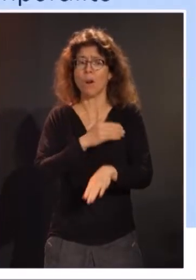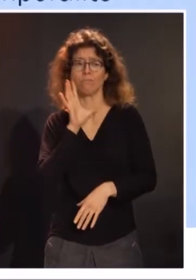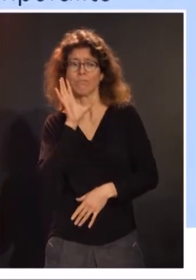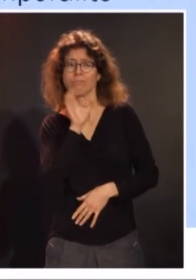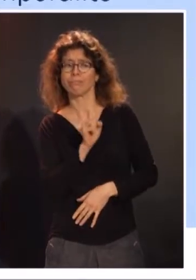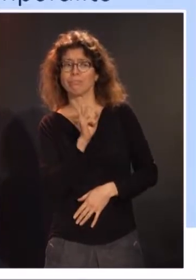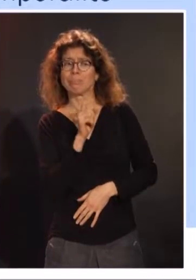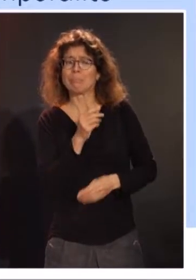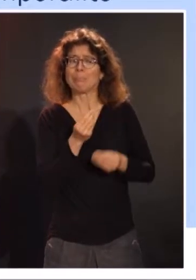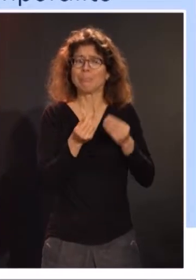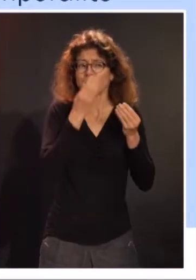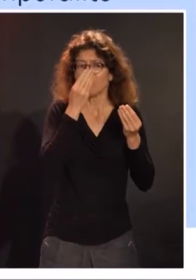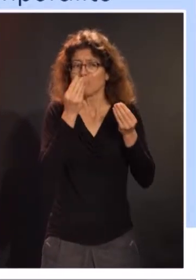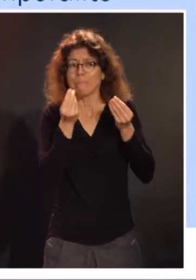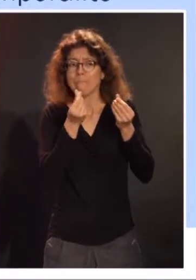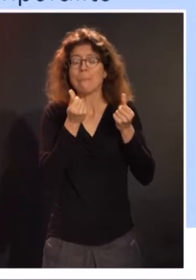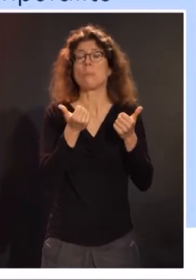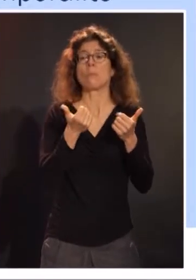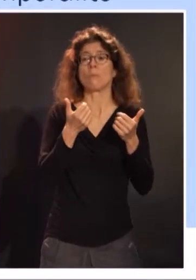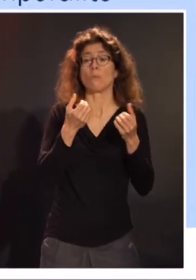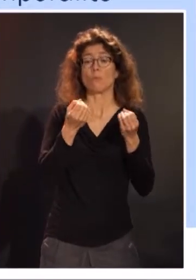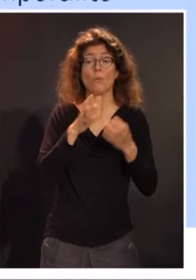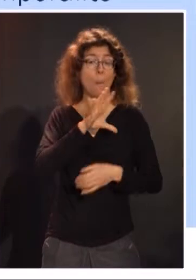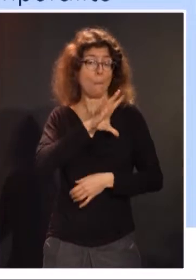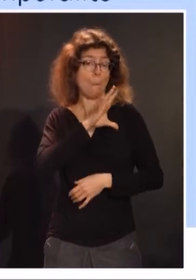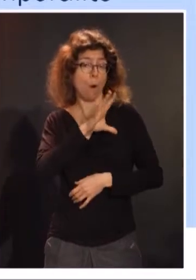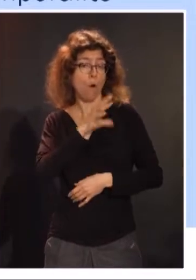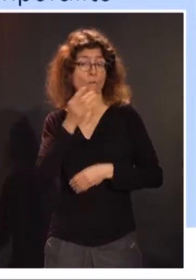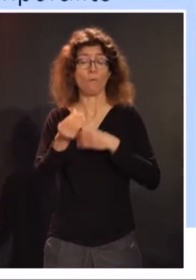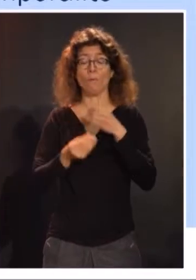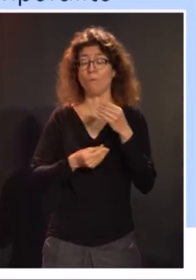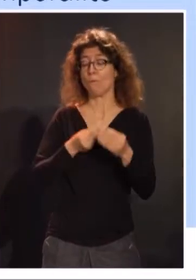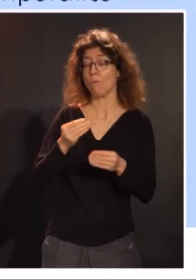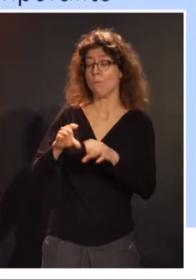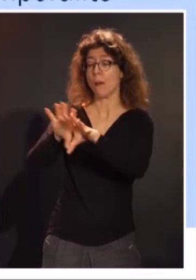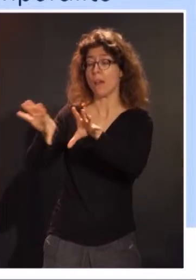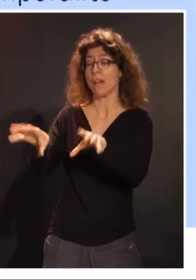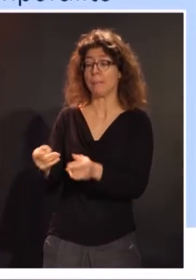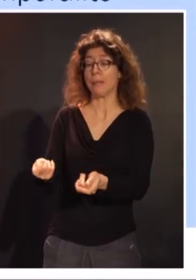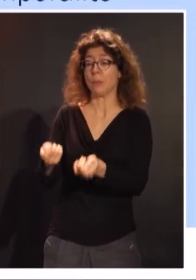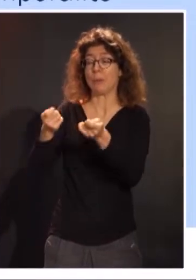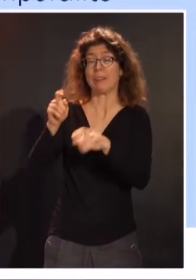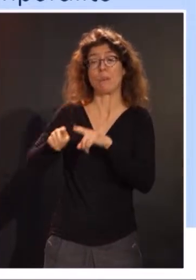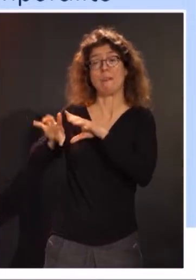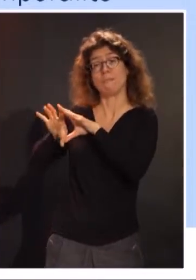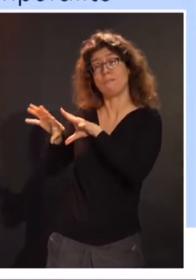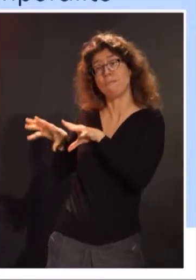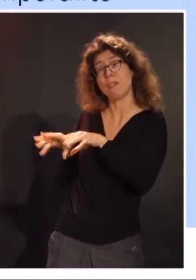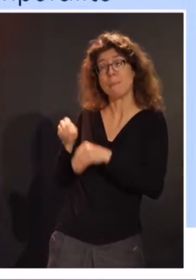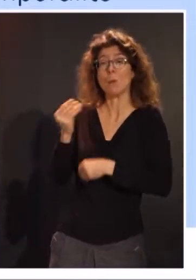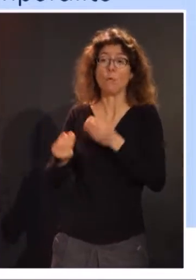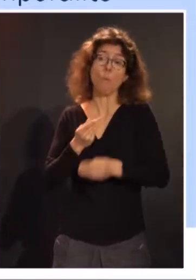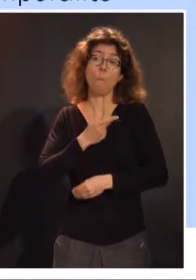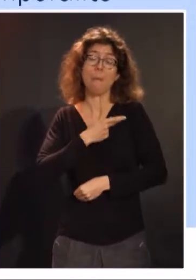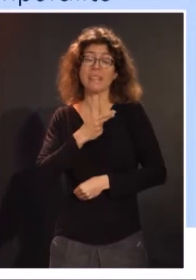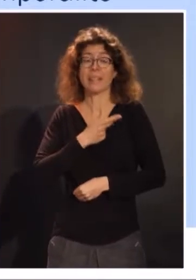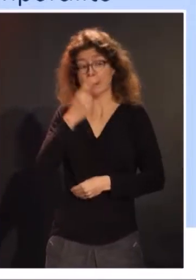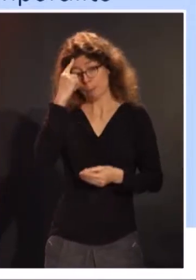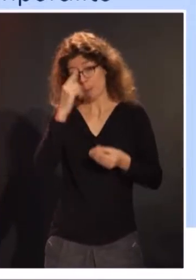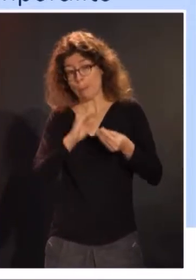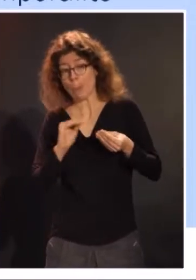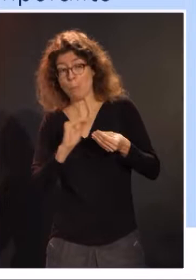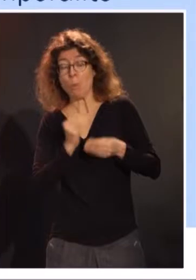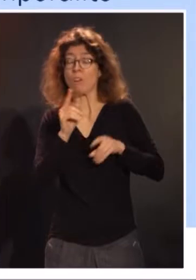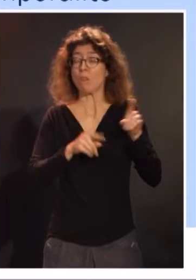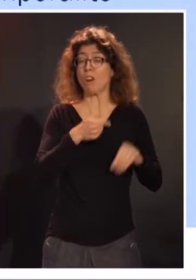venir principalement en général des enseignants ou de l'équipe éducative, parfois de la famille, parfois du médecin et parfois du jeune lui-même